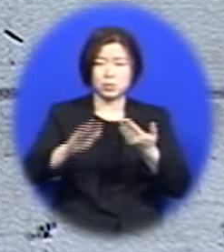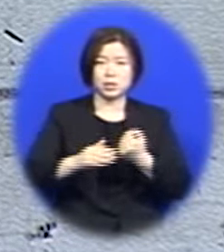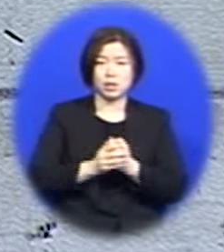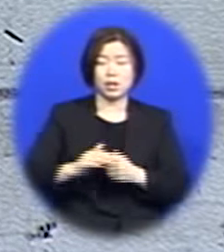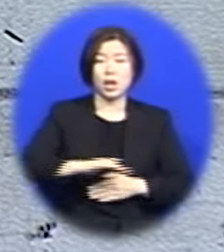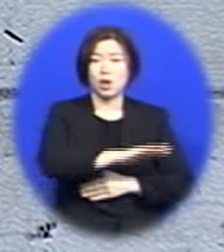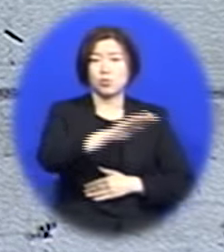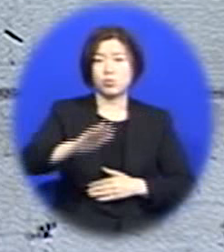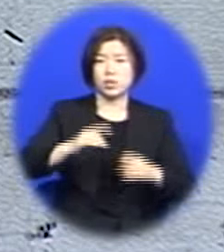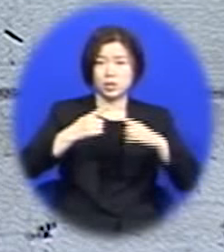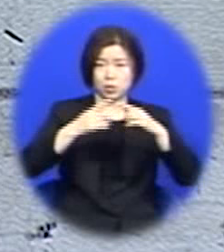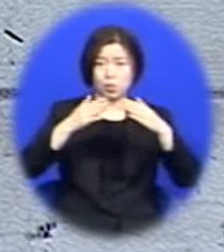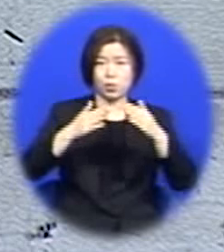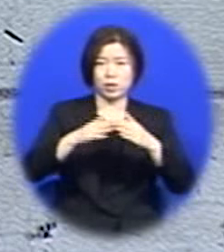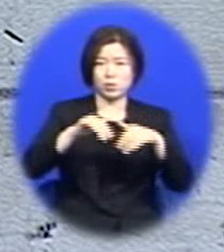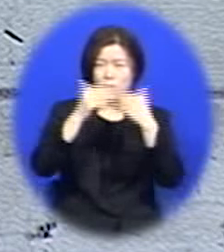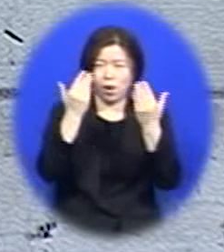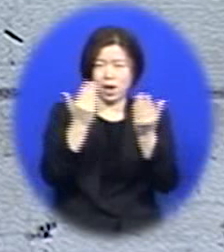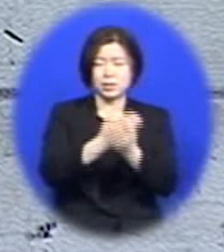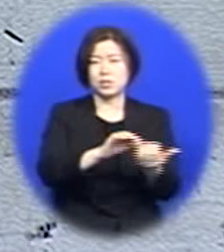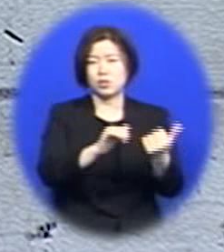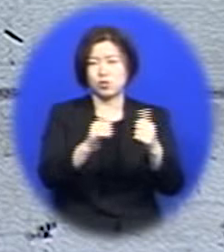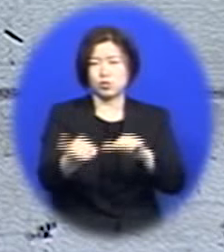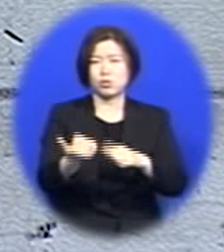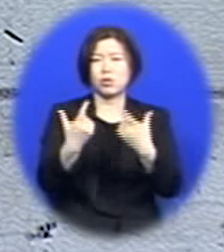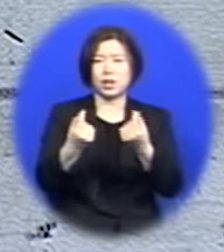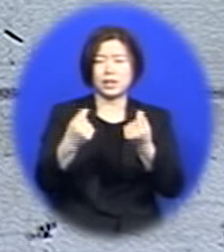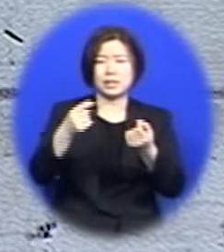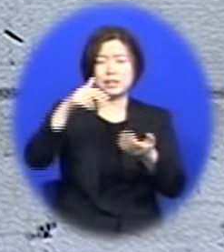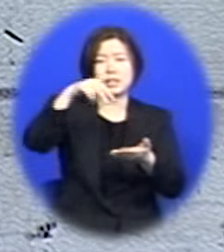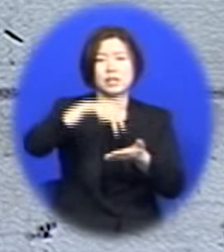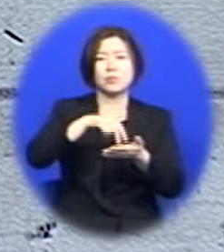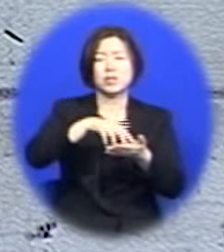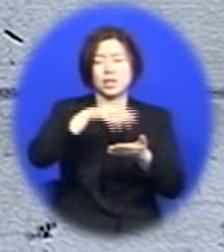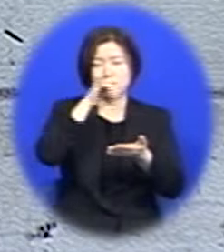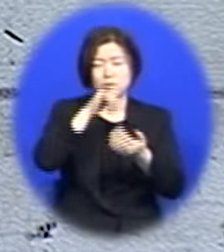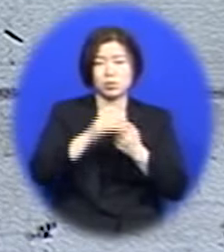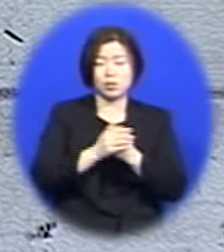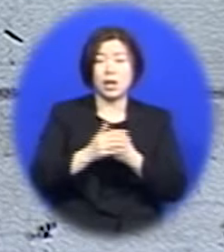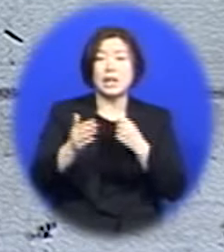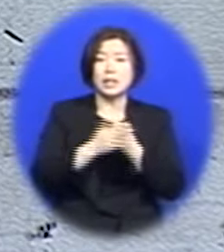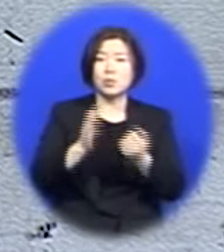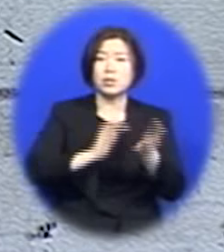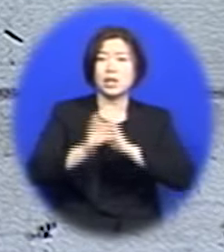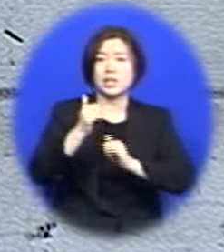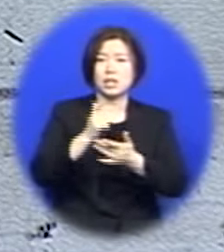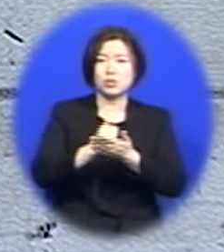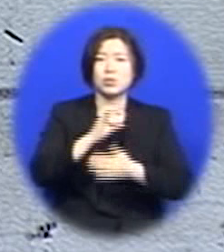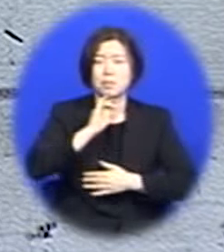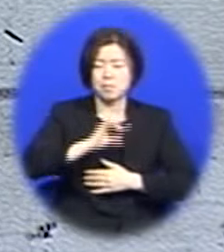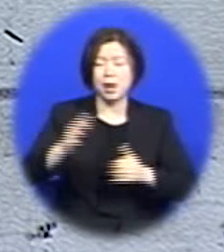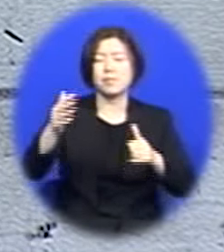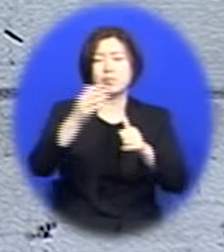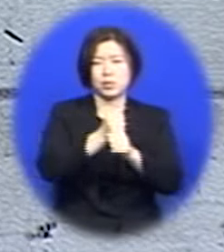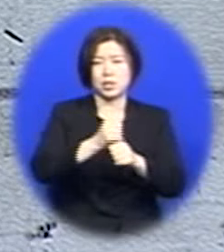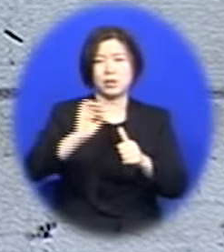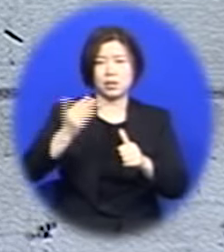교회는 완전히 죽은 것 같은 상태였어요. 그래서 예수님만 붙잡게 된